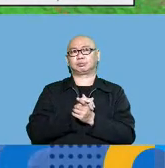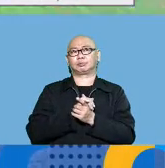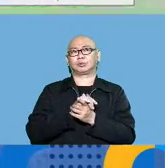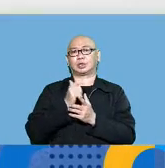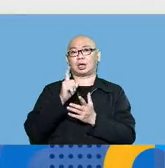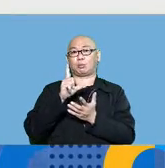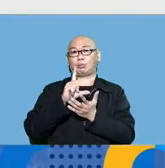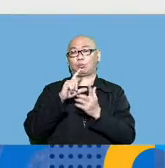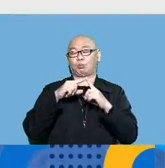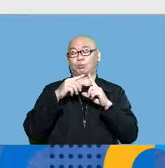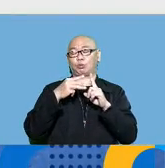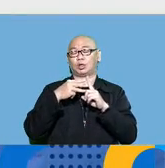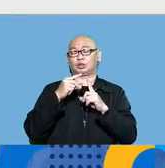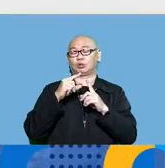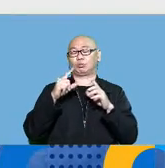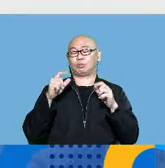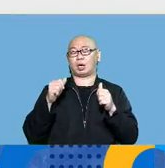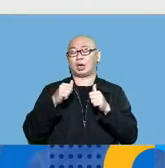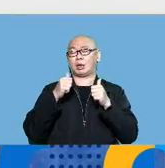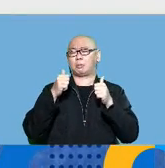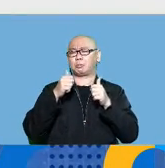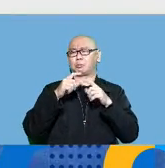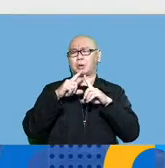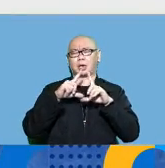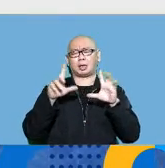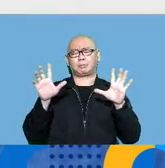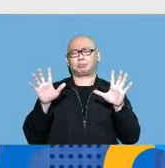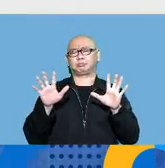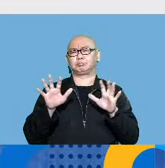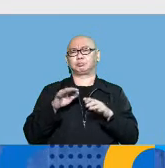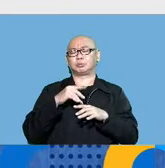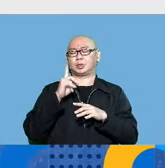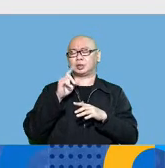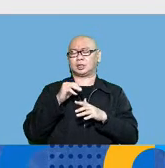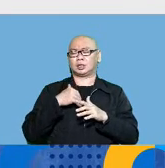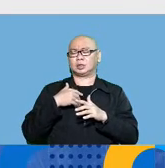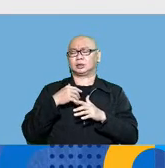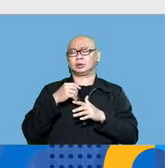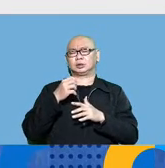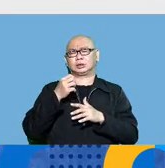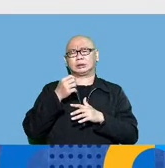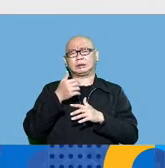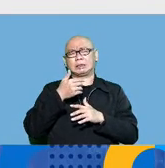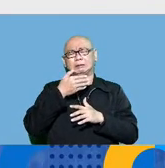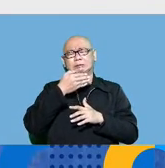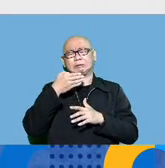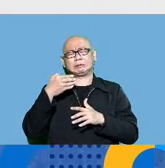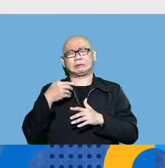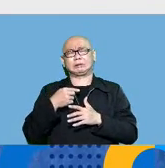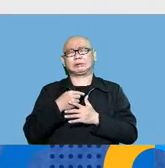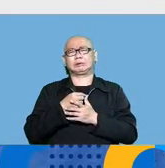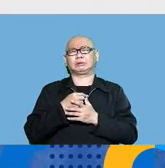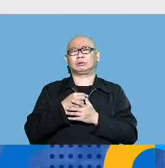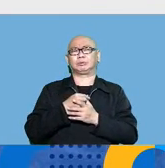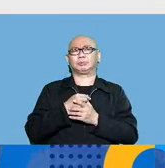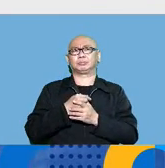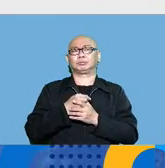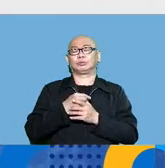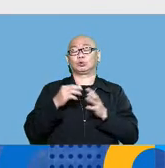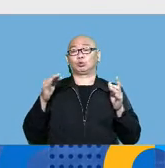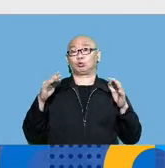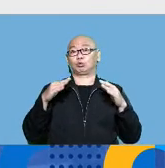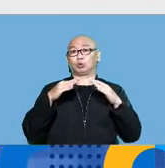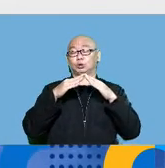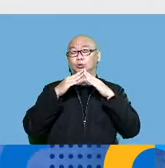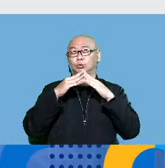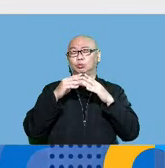alam karena masih memiliki hutan alami yang tersisa di Jawa Tengah saat ini. Kawasan Gunung Ungaran sebagian